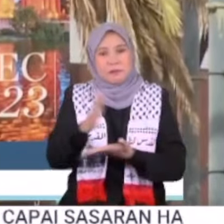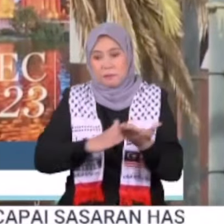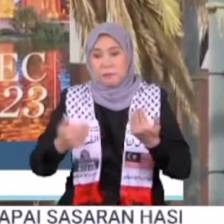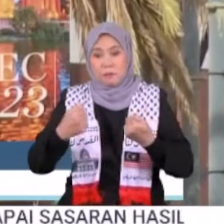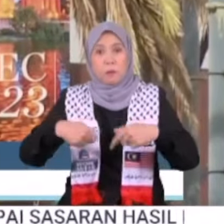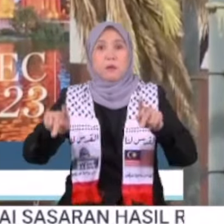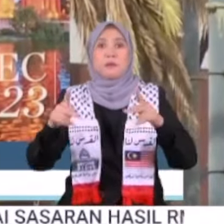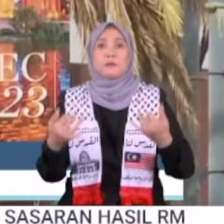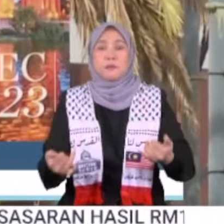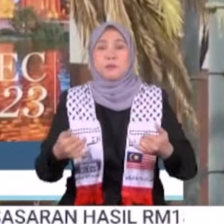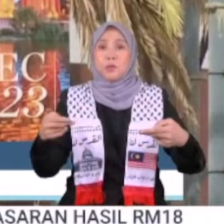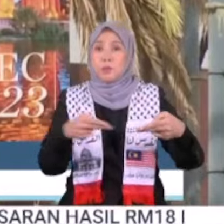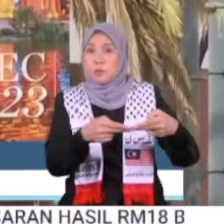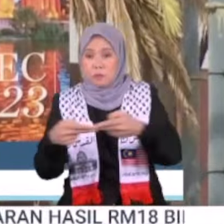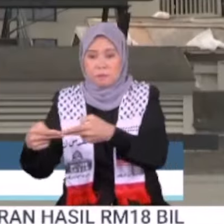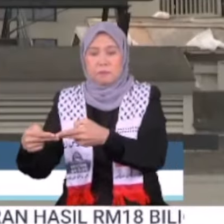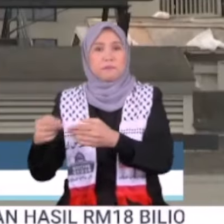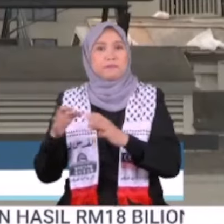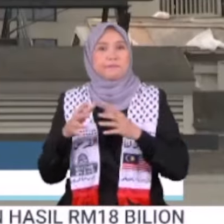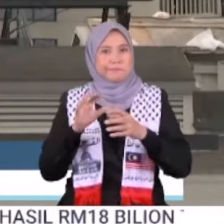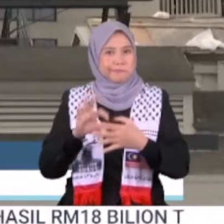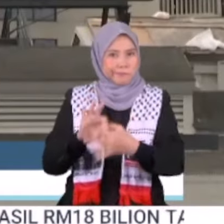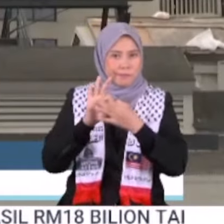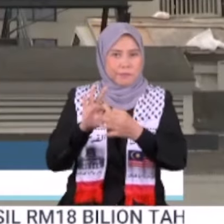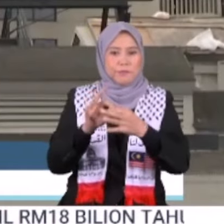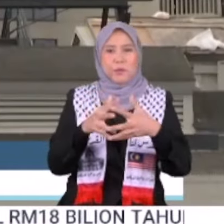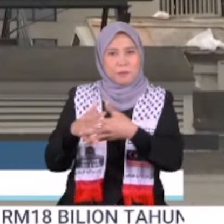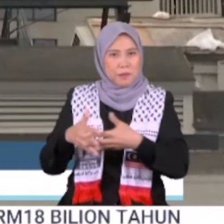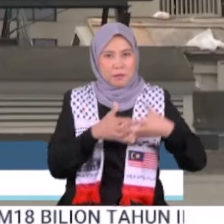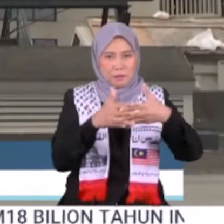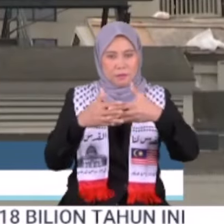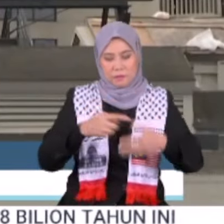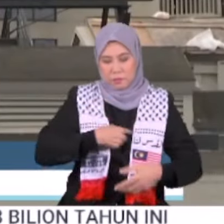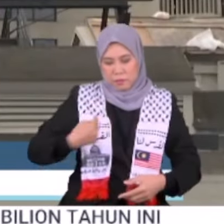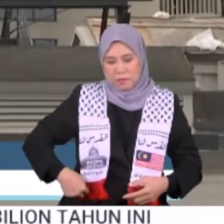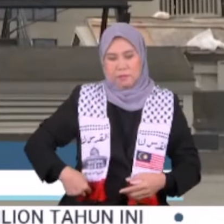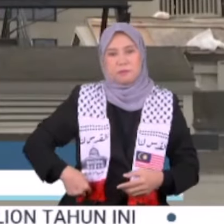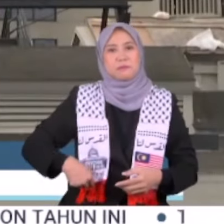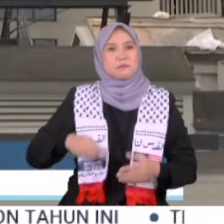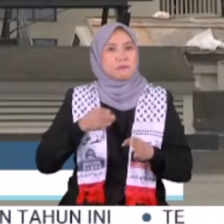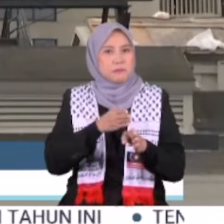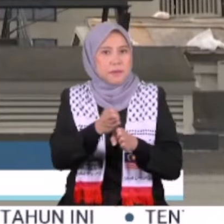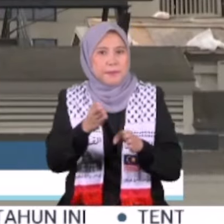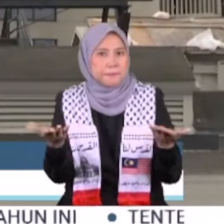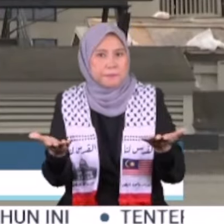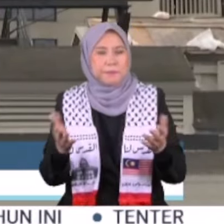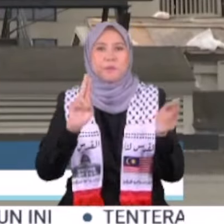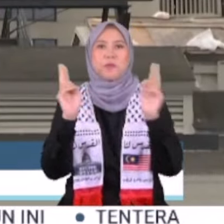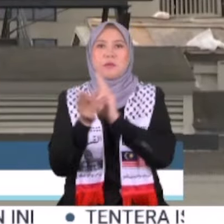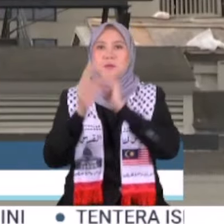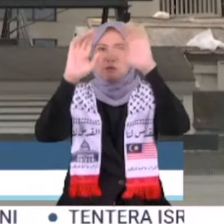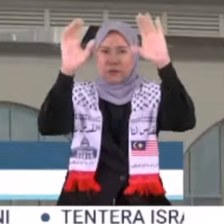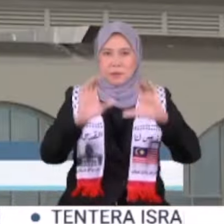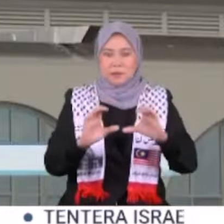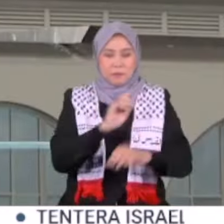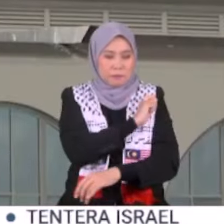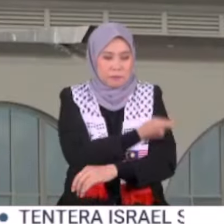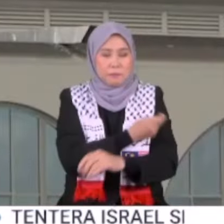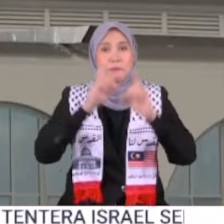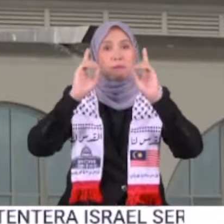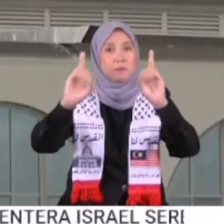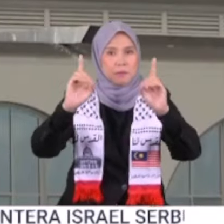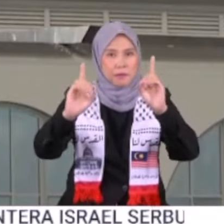ada ruang untuk meneruskan hubungan Kukuh dengan Amerika Syarikat dan Cina khususnya dalam bidang seperti perubahan iklim peralihan tenaga